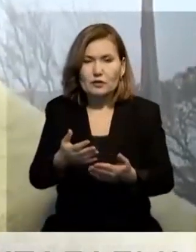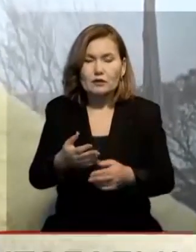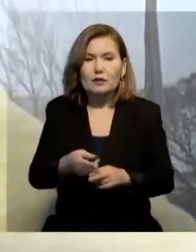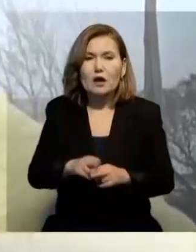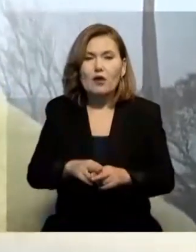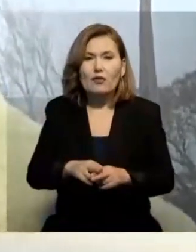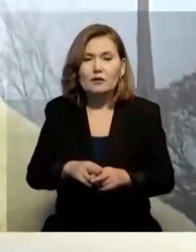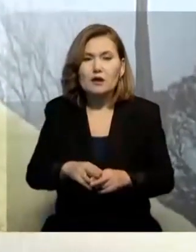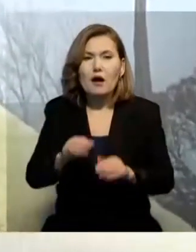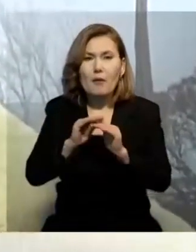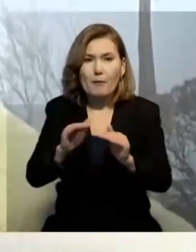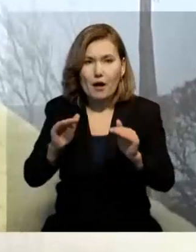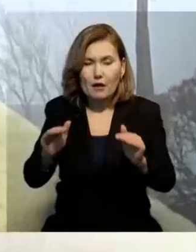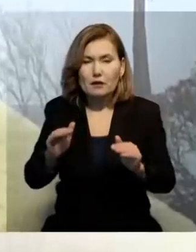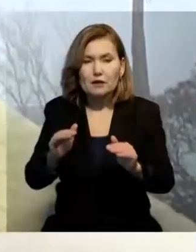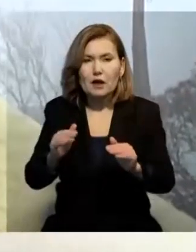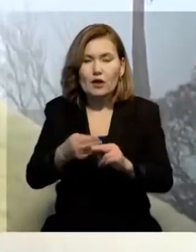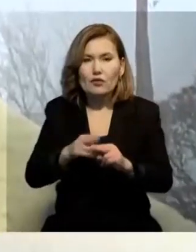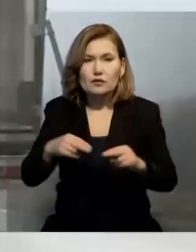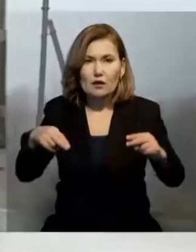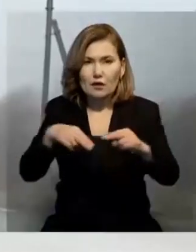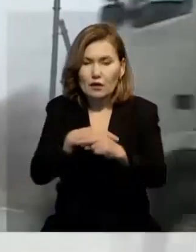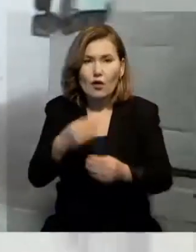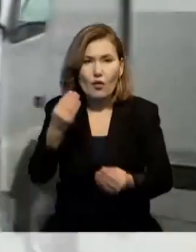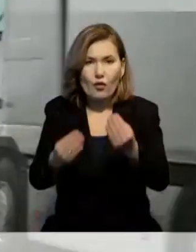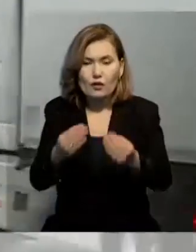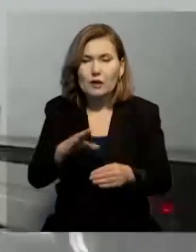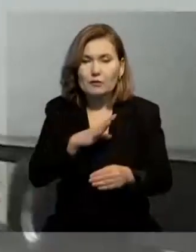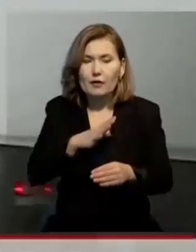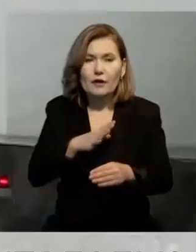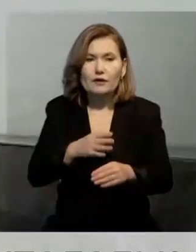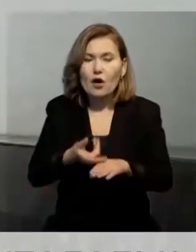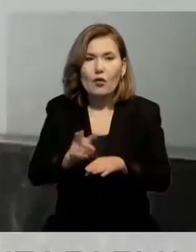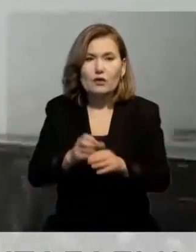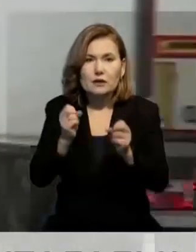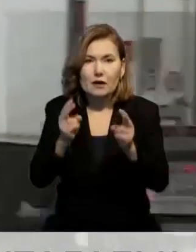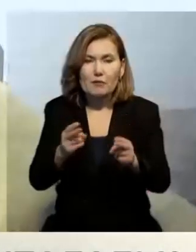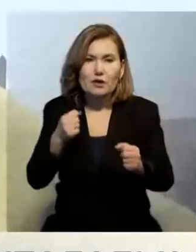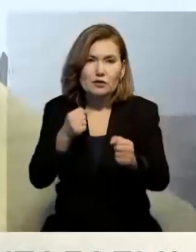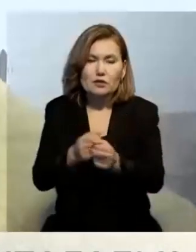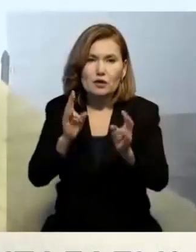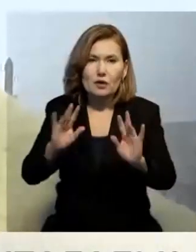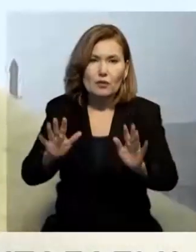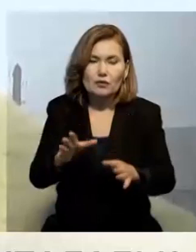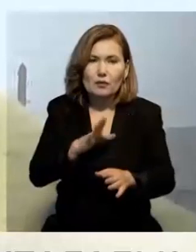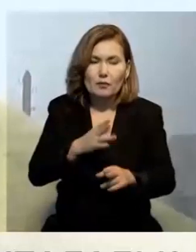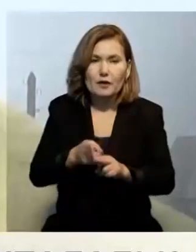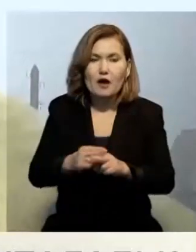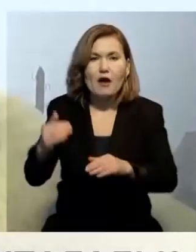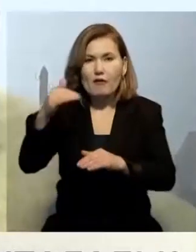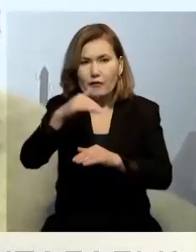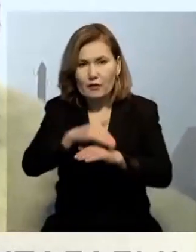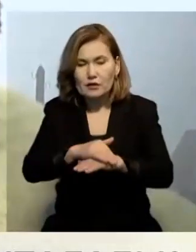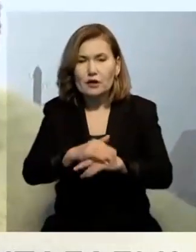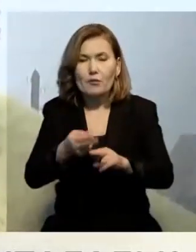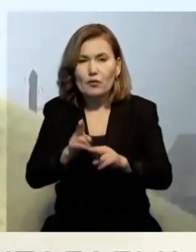ойнап жүгіріп шығып кетеді, содан жол апаты көп болады бұйырды. Кешке кішкентай сыныптар оқиды, олар тем жеттен кейін келеді, олар қараңғы